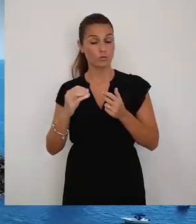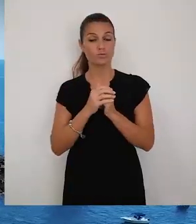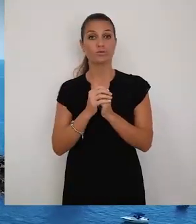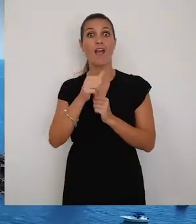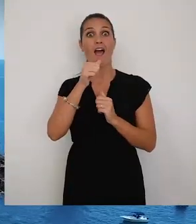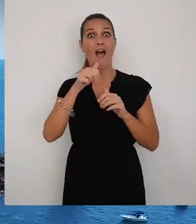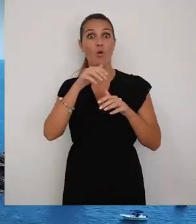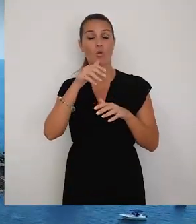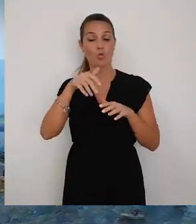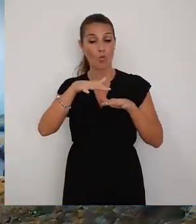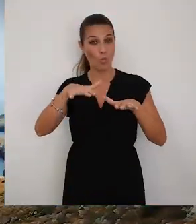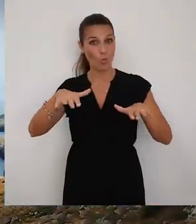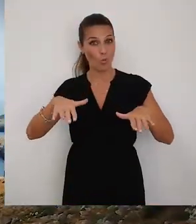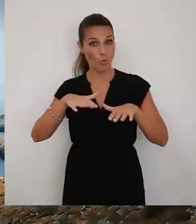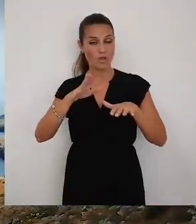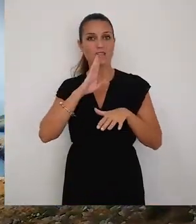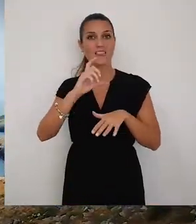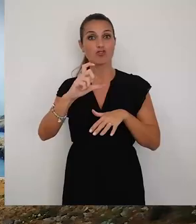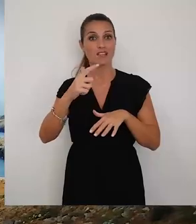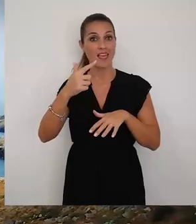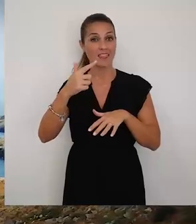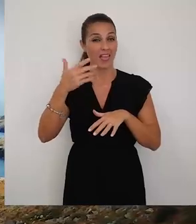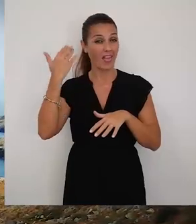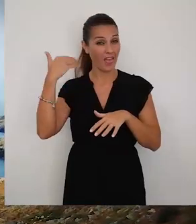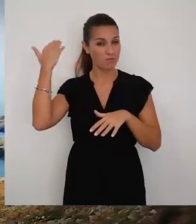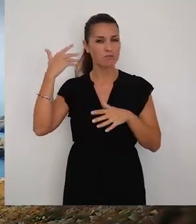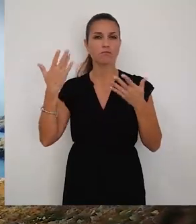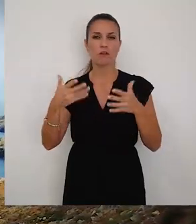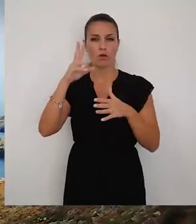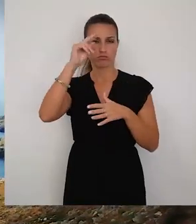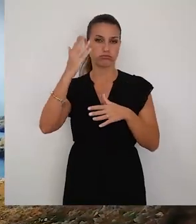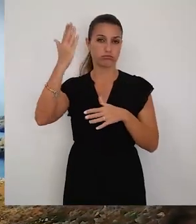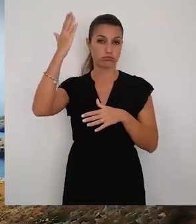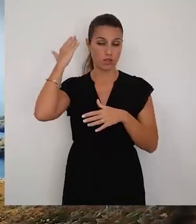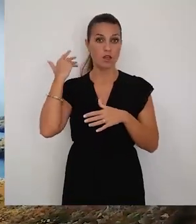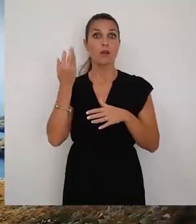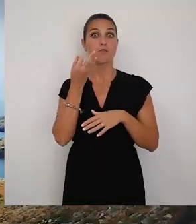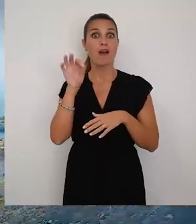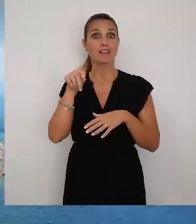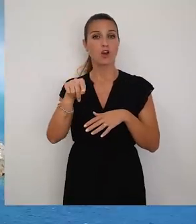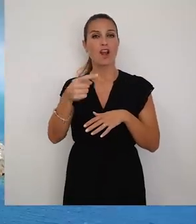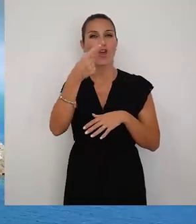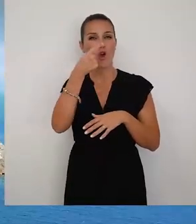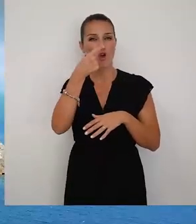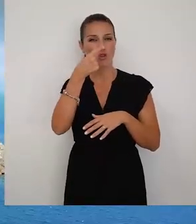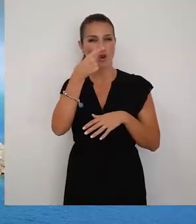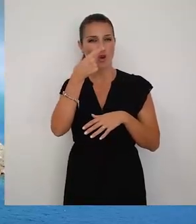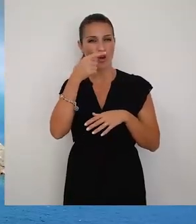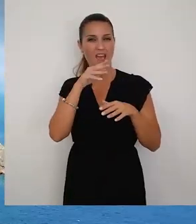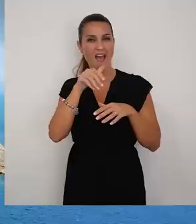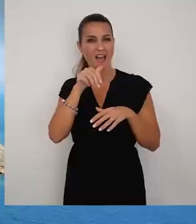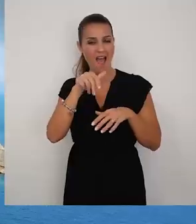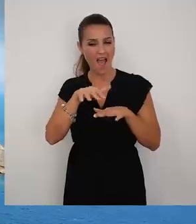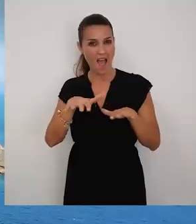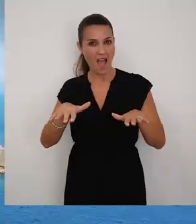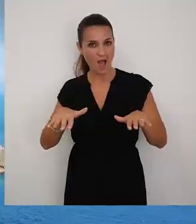Le acque di Santa Cesarea Terme erano già conosciute in epoca antica. In particolare, i caratteristici odori sulfurei